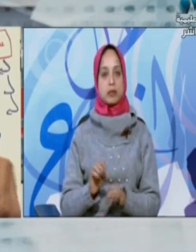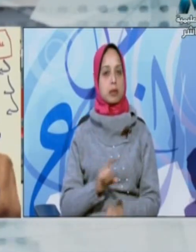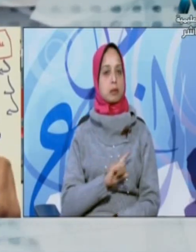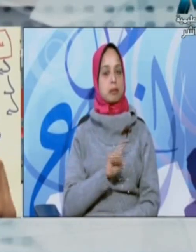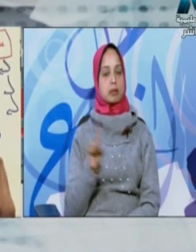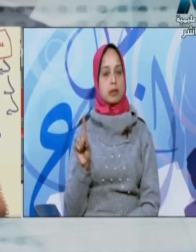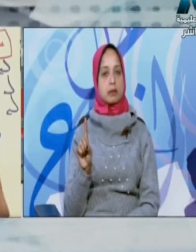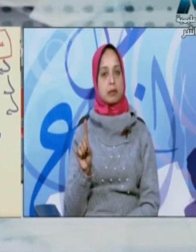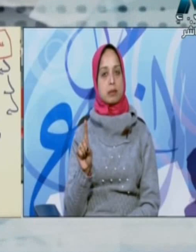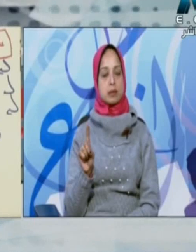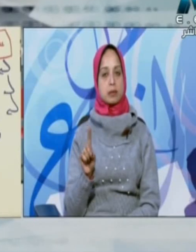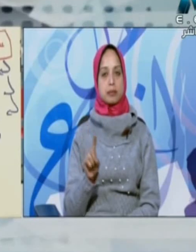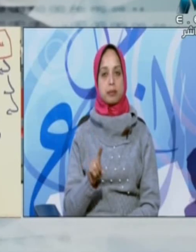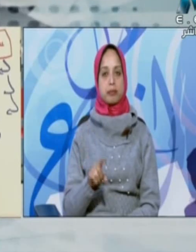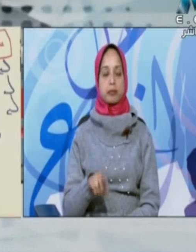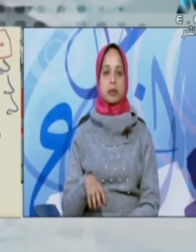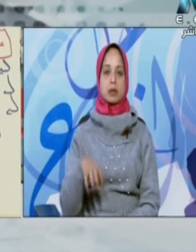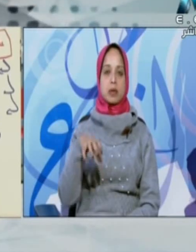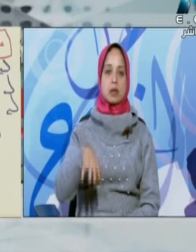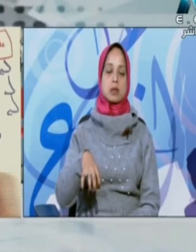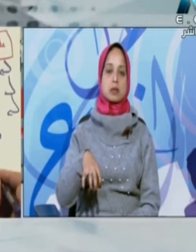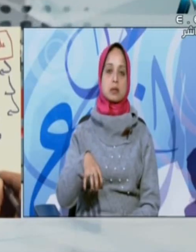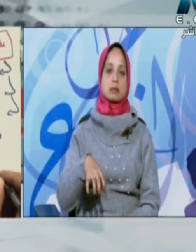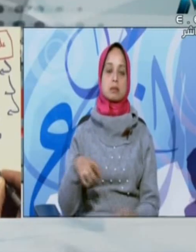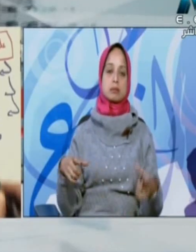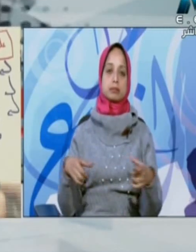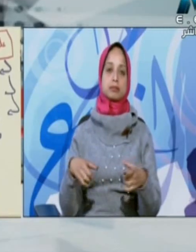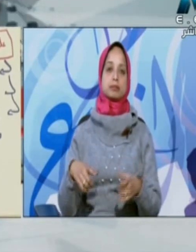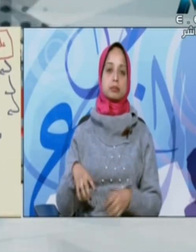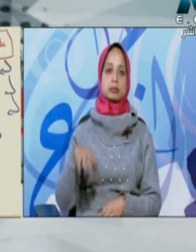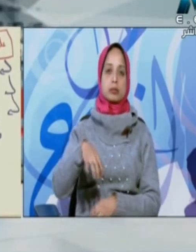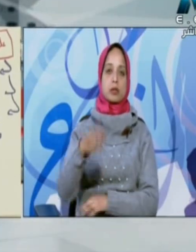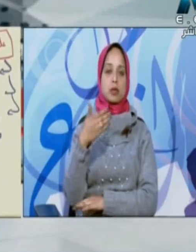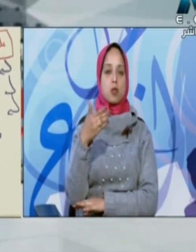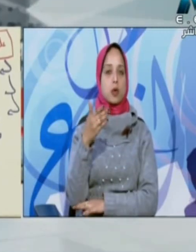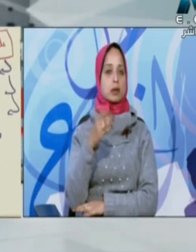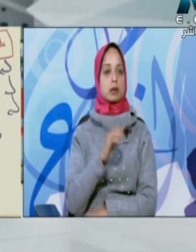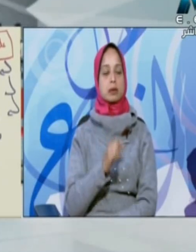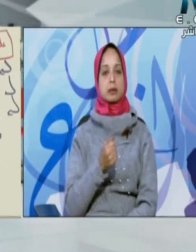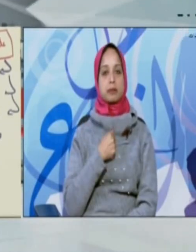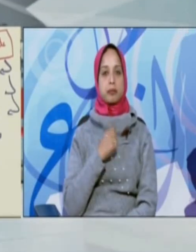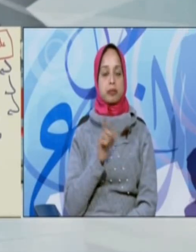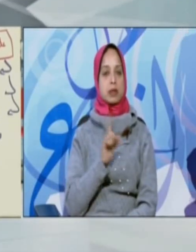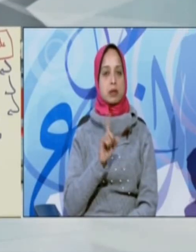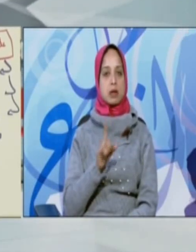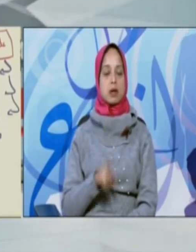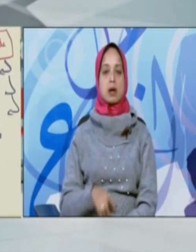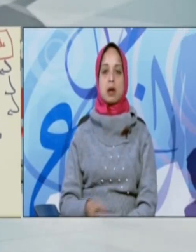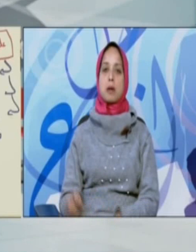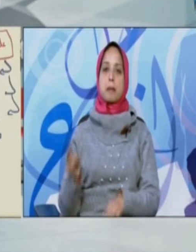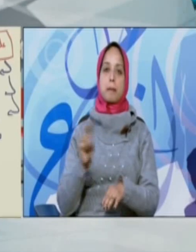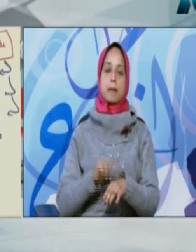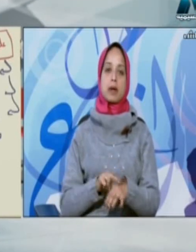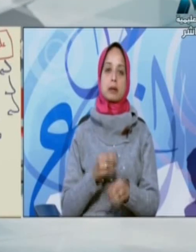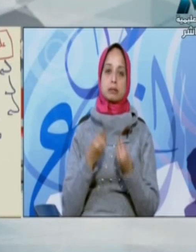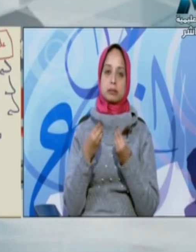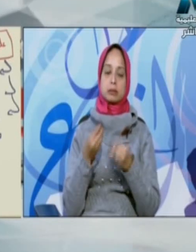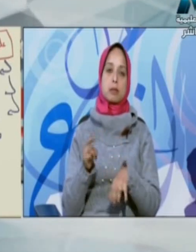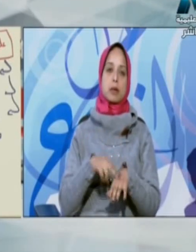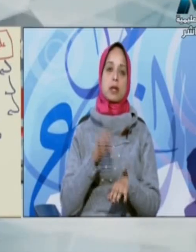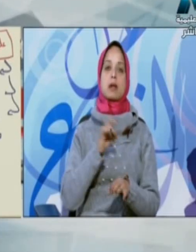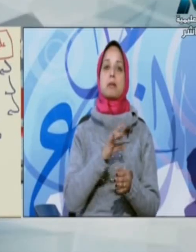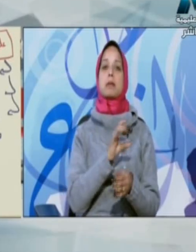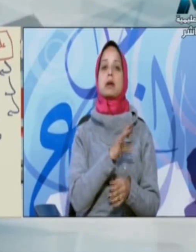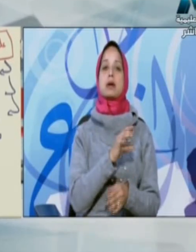عدا الحزب الوطني. كل الاحزاب اشتركت ما عدا الحزب الوطني، قال لك لا مفاوضات الا بعد الجلاء. اذا دلوقتي عندي